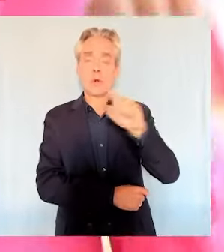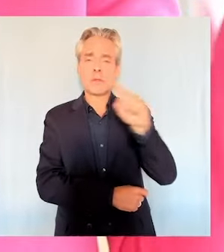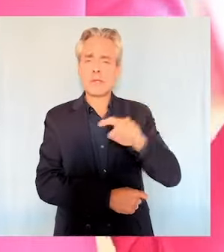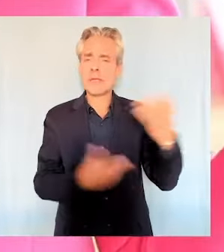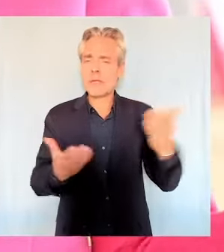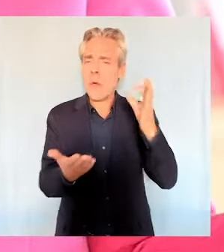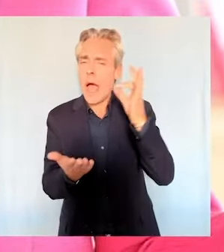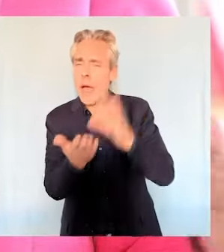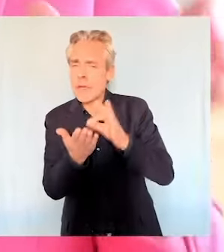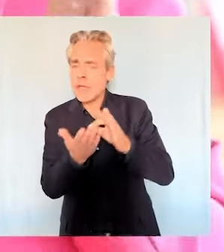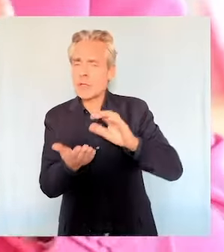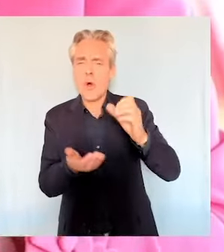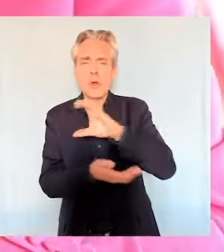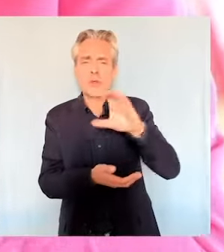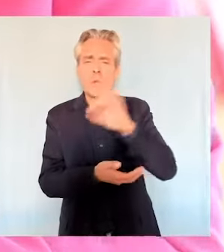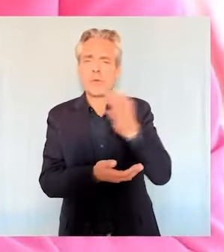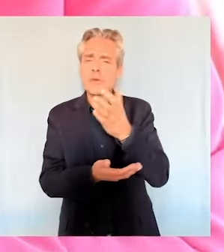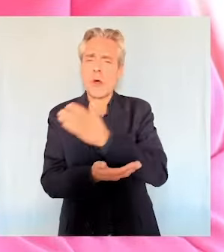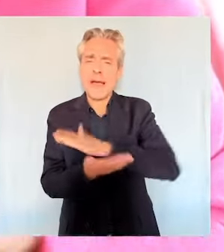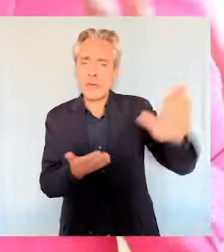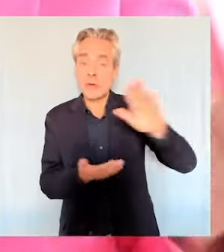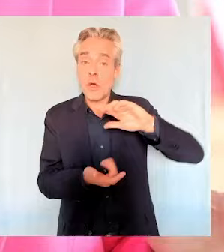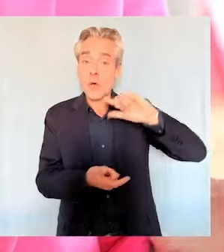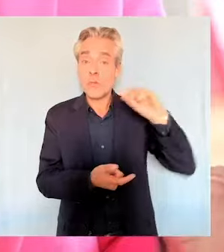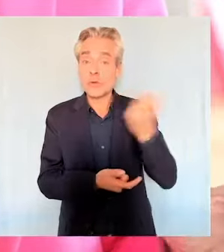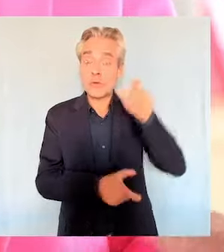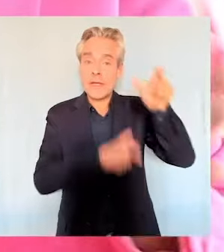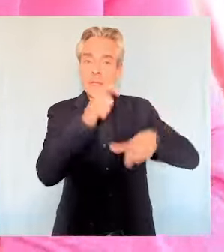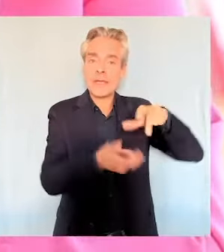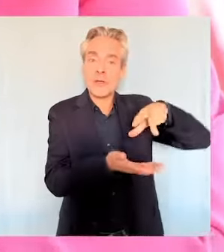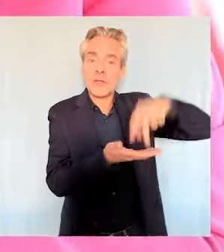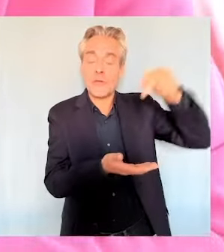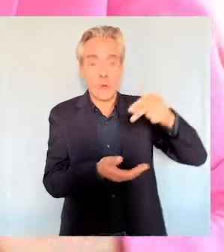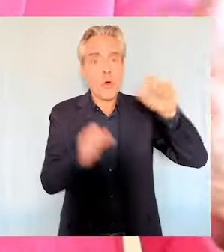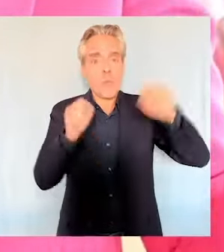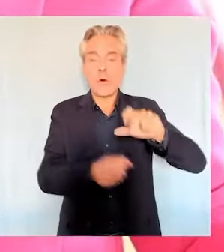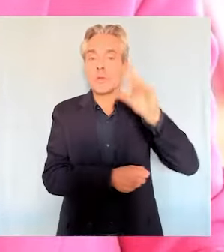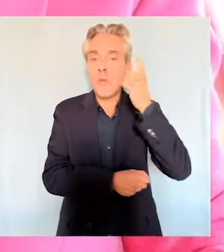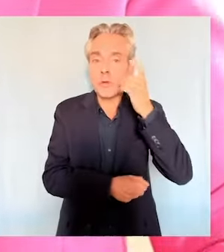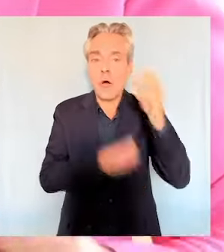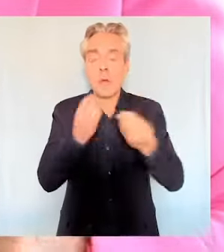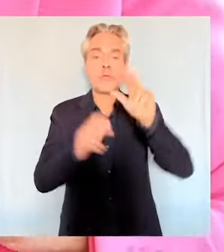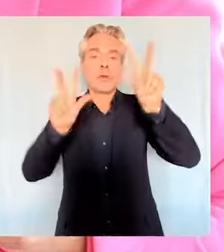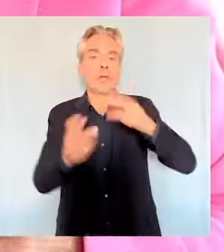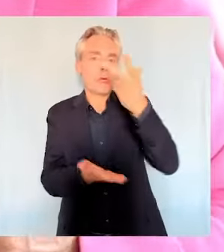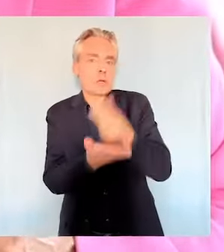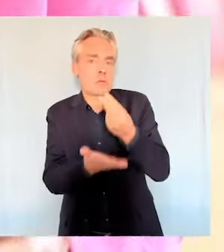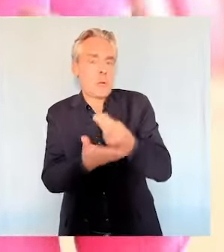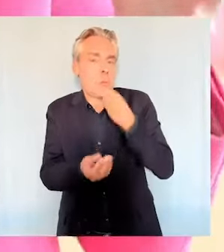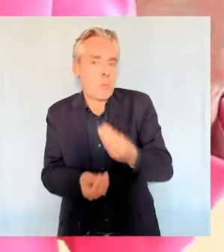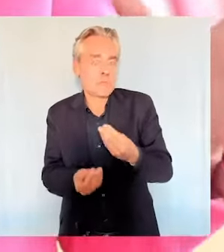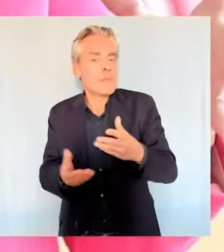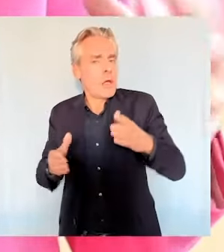Il s'agit d'une application totalement gratuite pour tous les franciliens que vous pouvez télécharger sur votre smartphone, sur votre ordinateur.